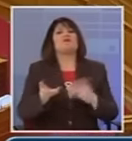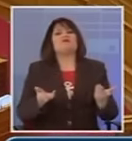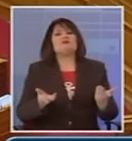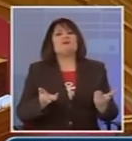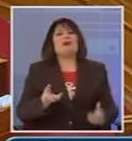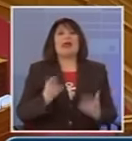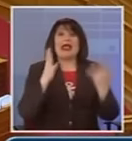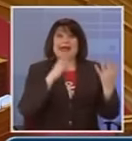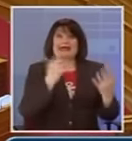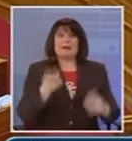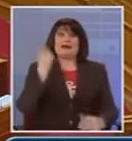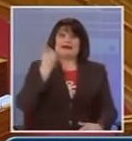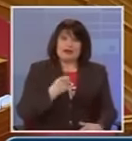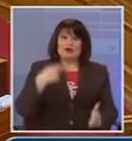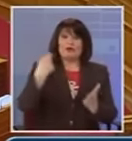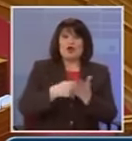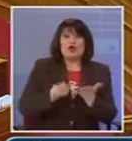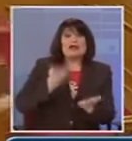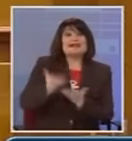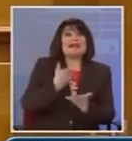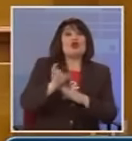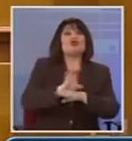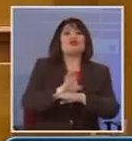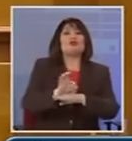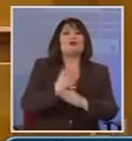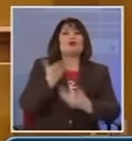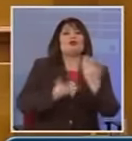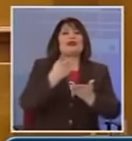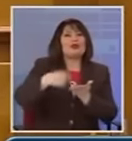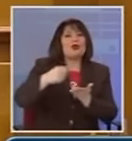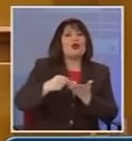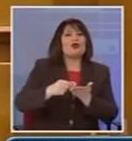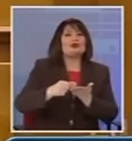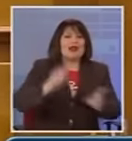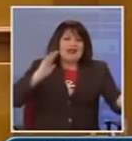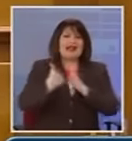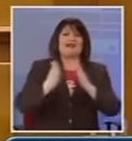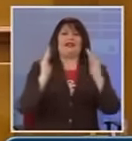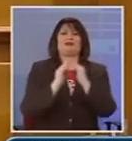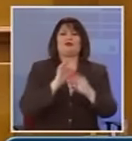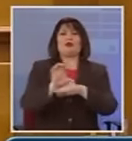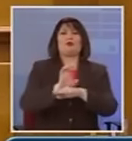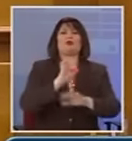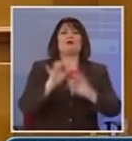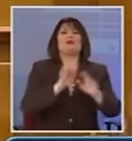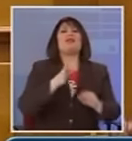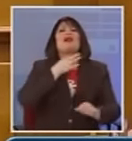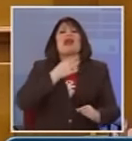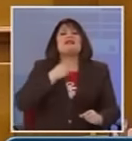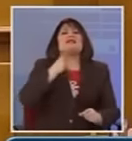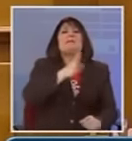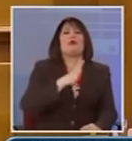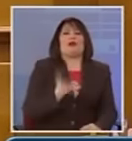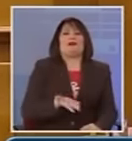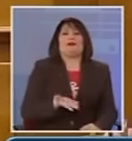ότι το 95% των φορολογικών δηλώσεων υποβάλλονται και διορθώνονται ηλεκτρονικά από το σπίτι. Δεν έχετε ακούσει